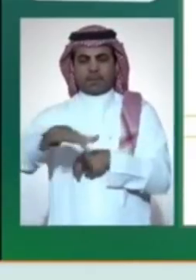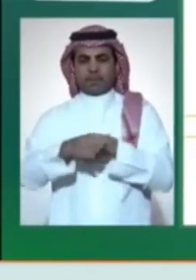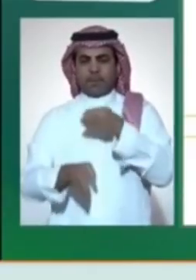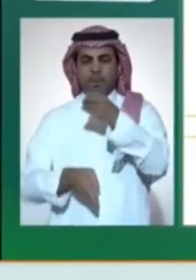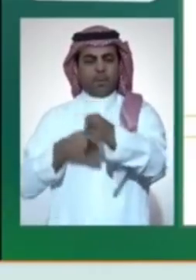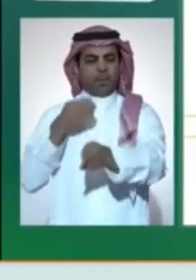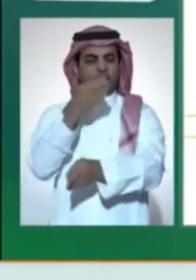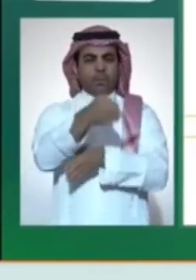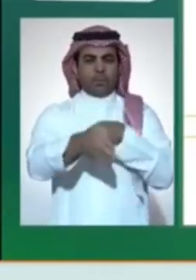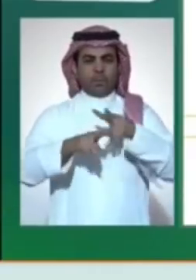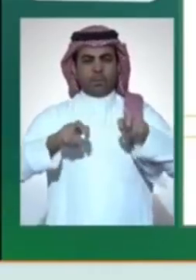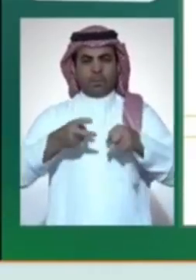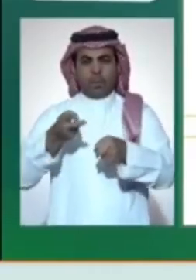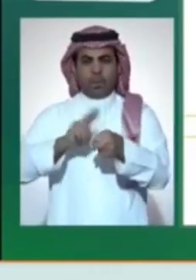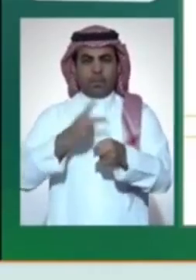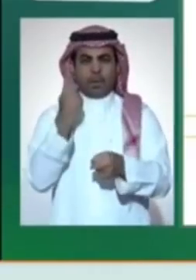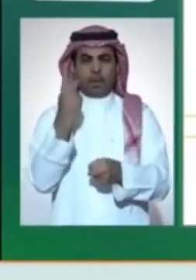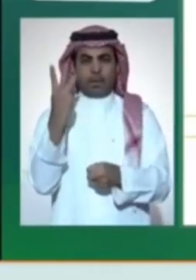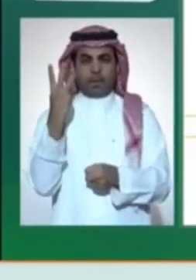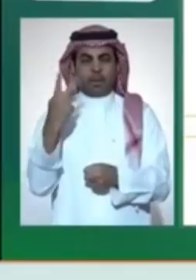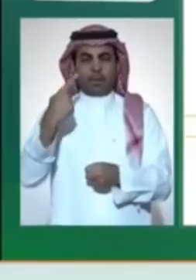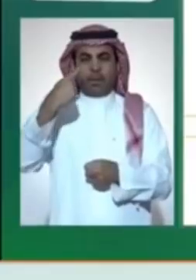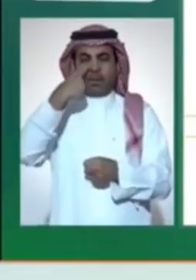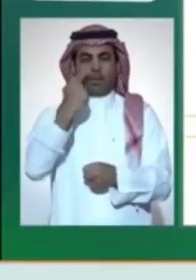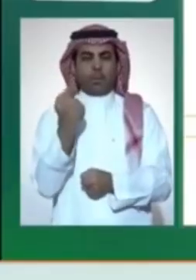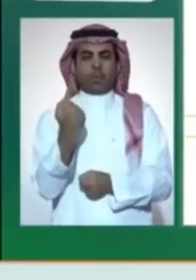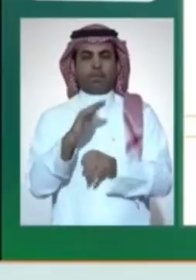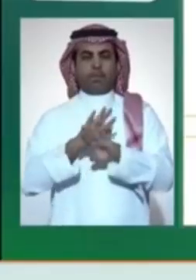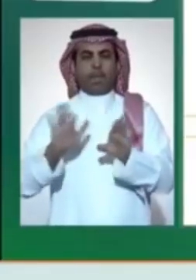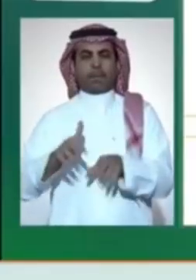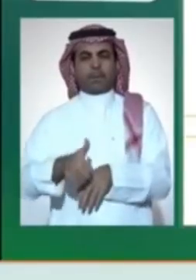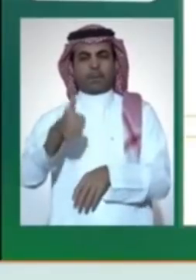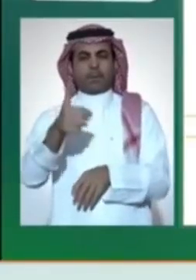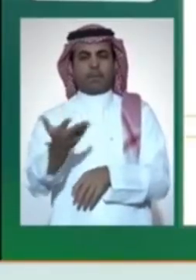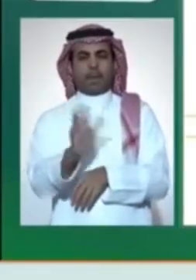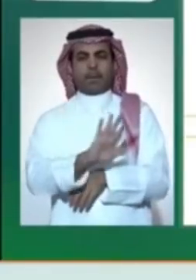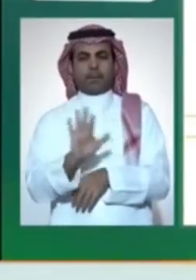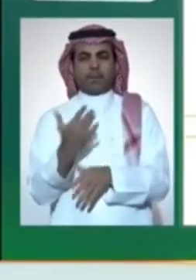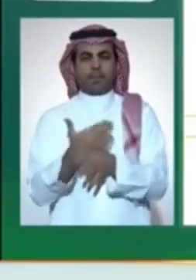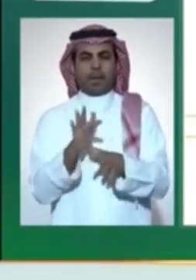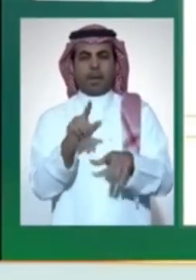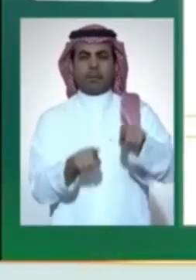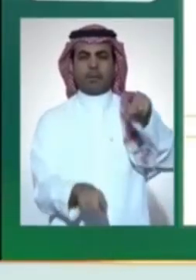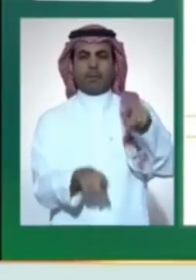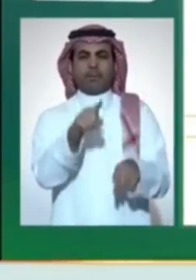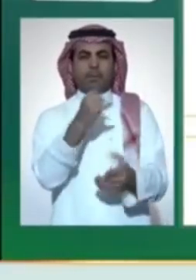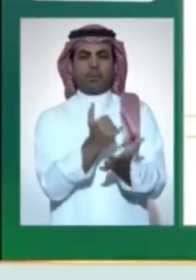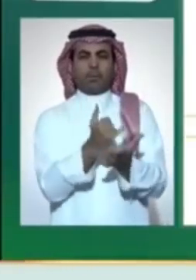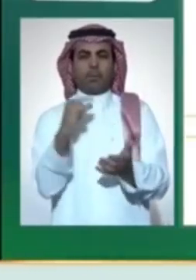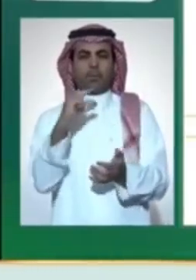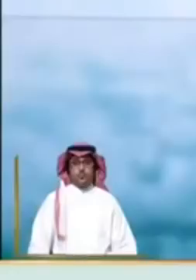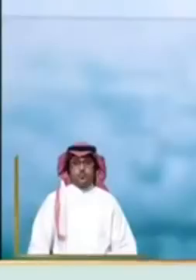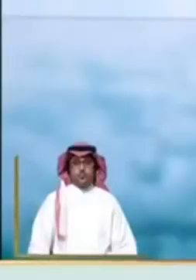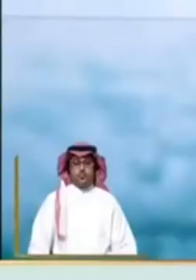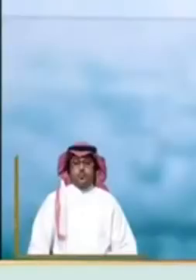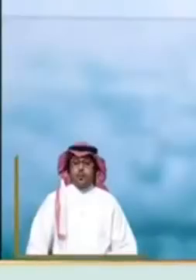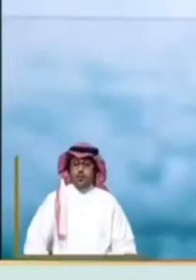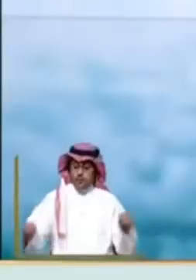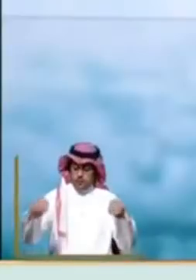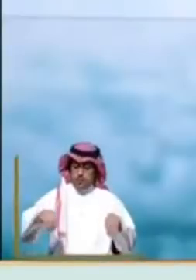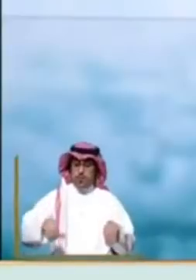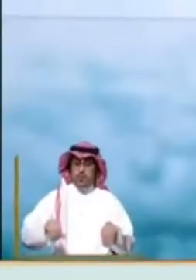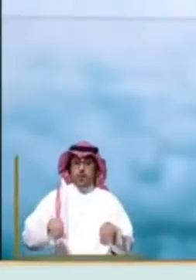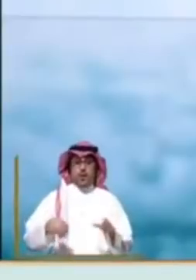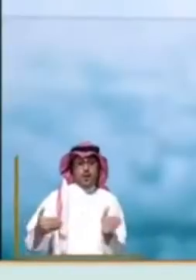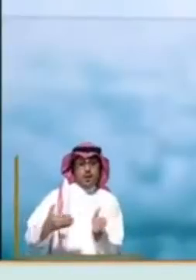أيضا لا يلزم إعادتها إذا كانت سلبية، فهي تعتمد على مستوى المخاطر اللي يقيمه الممارس الصحي.